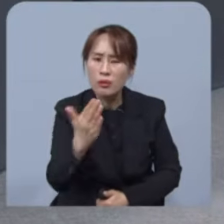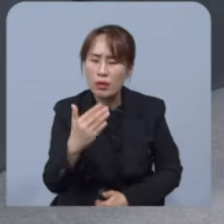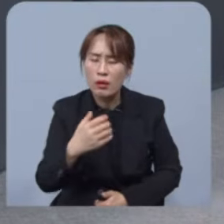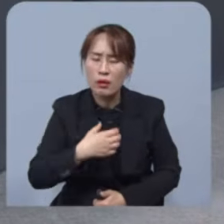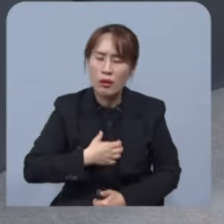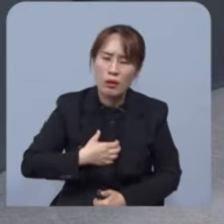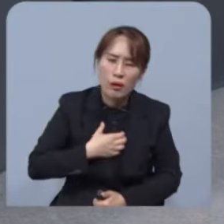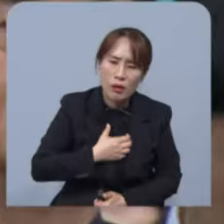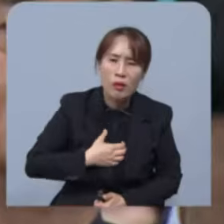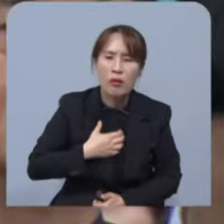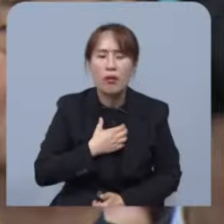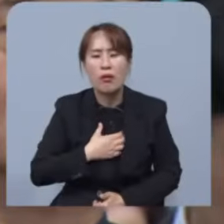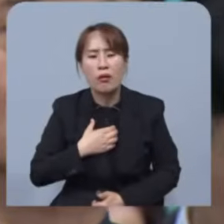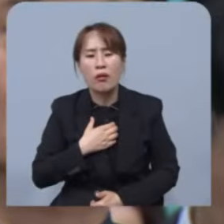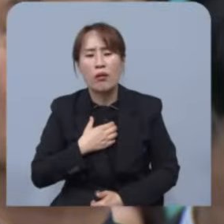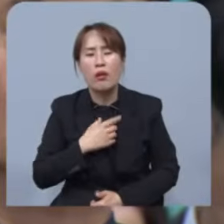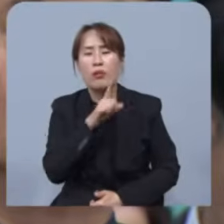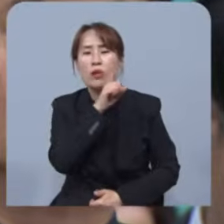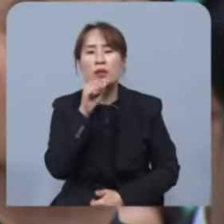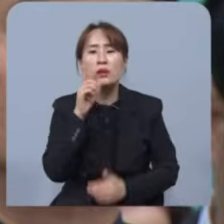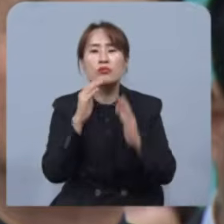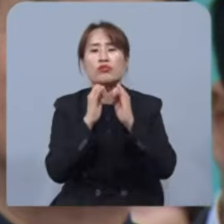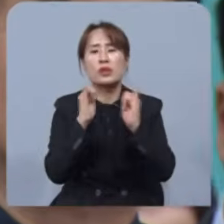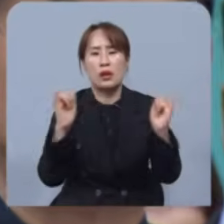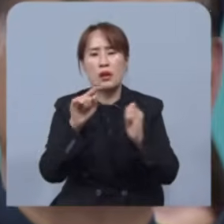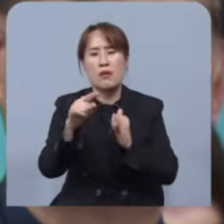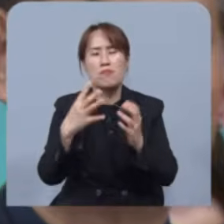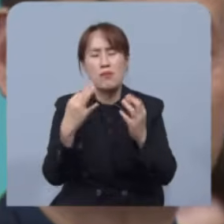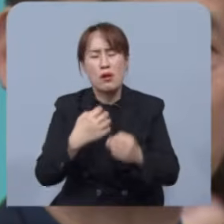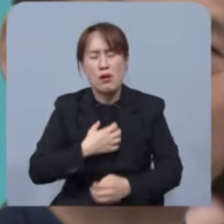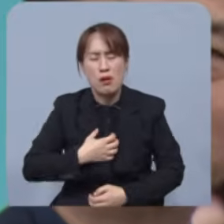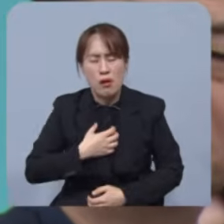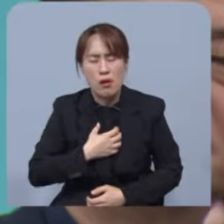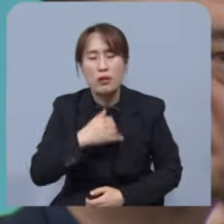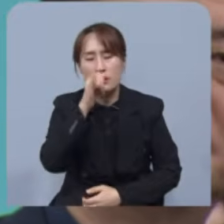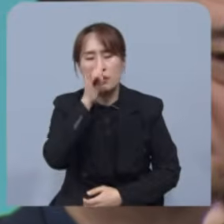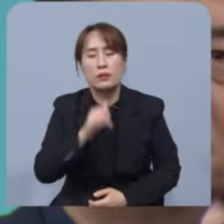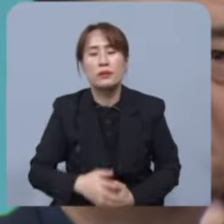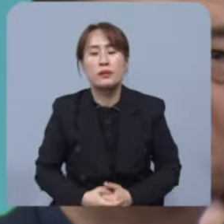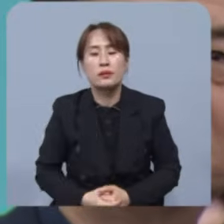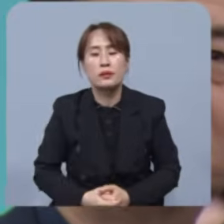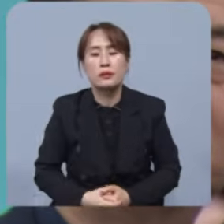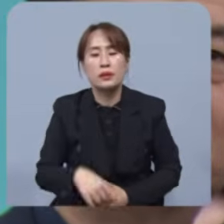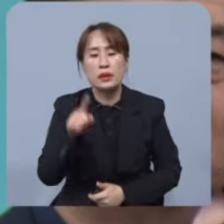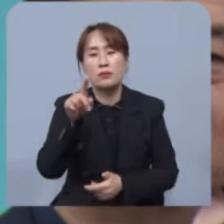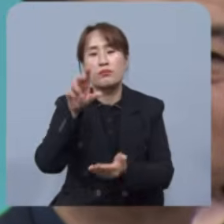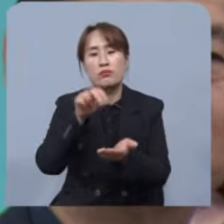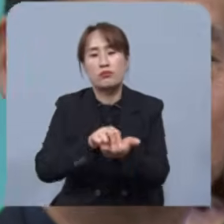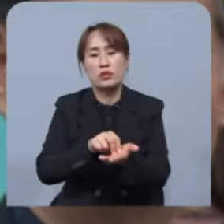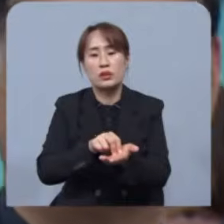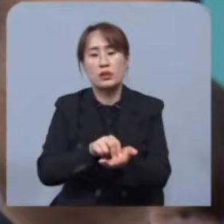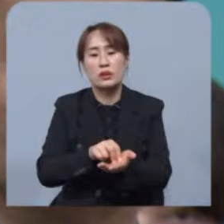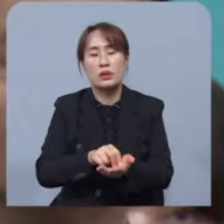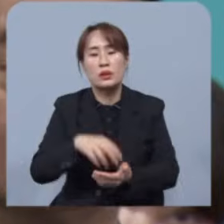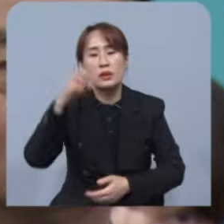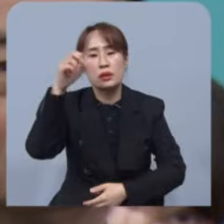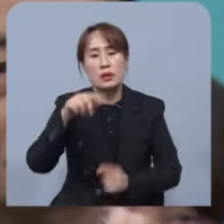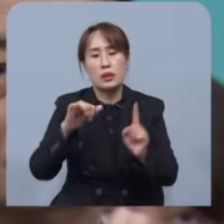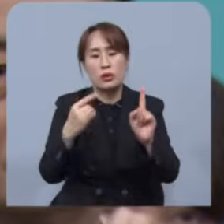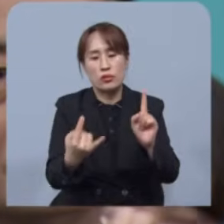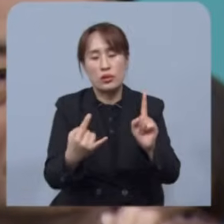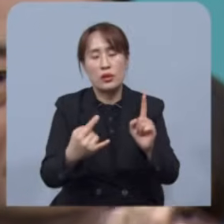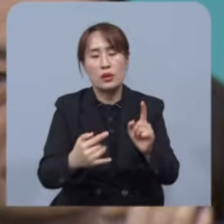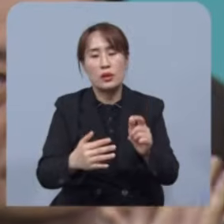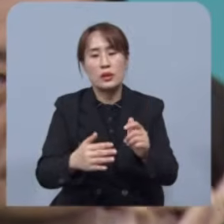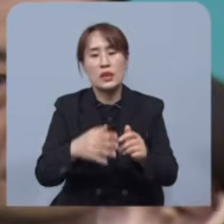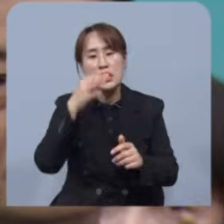하는 위기감이 사실 괴산 군민들에게 많이 있습니다. 지금 이런 문제는 단순히 일회적이고